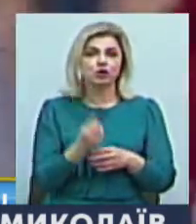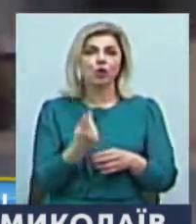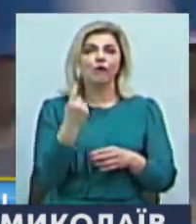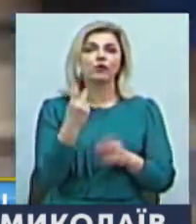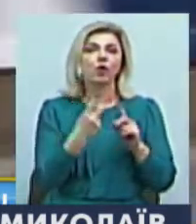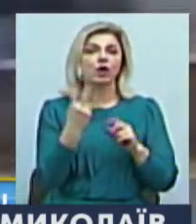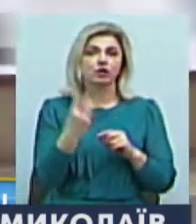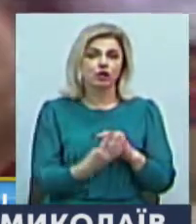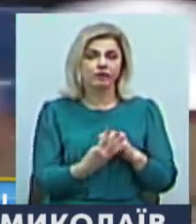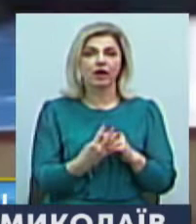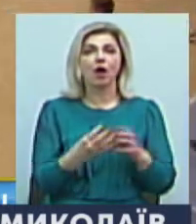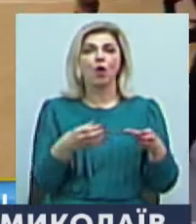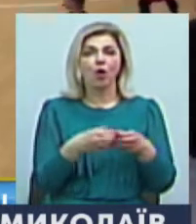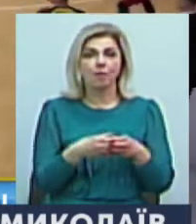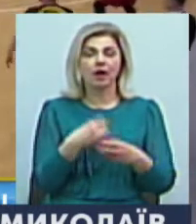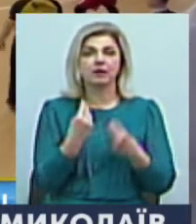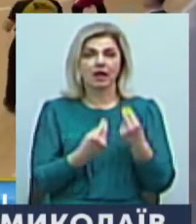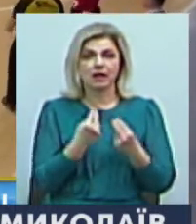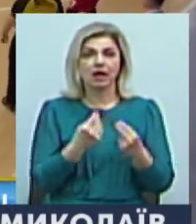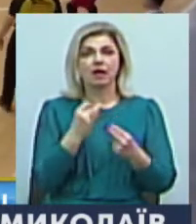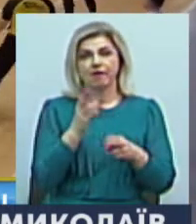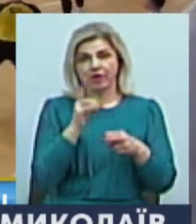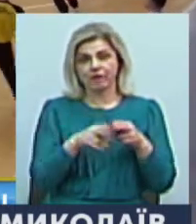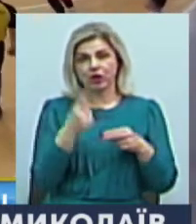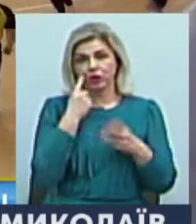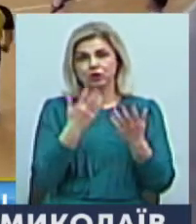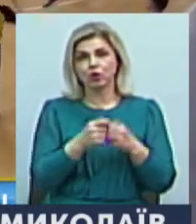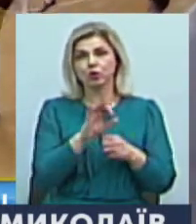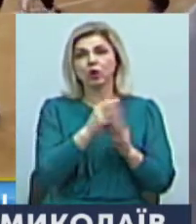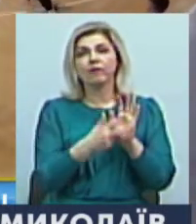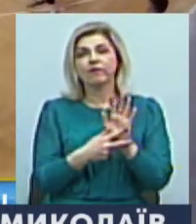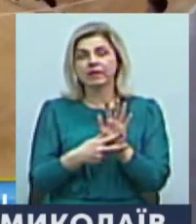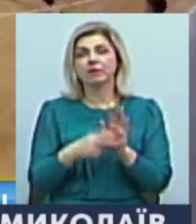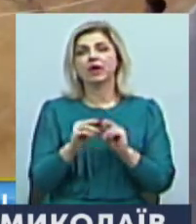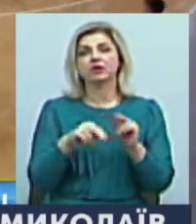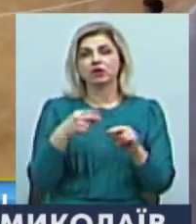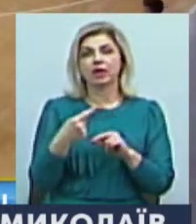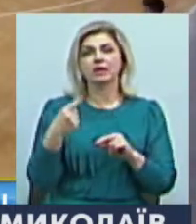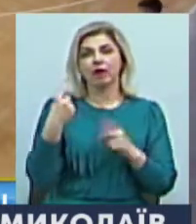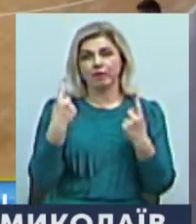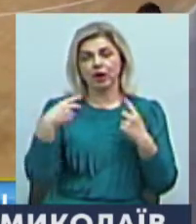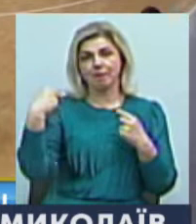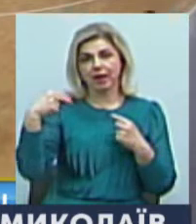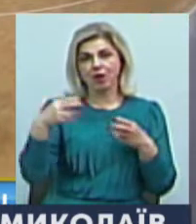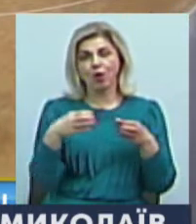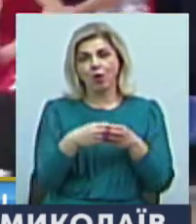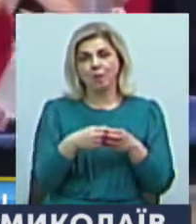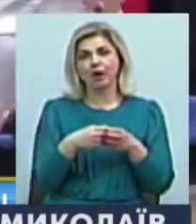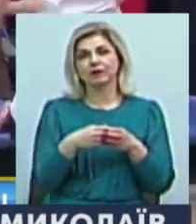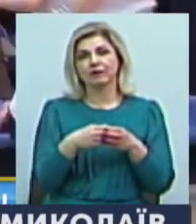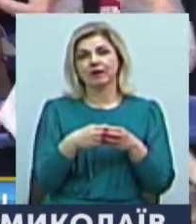чверті команда Валентина Бєріснєва провела ігровий відрізок, який завершився з рахунком 0-8, через що на велику перерву команди пішли за перевагою